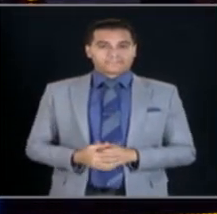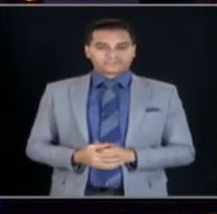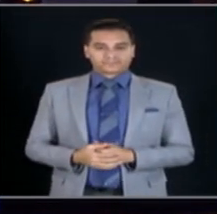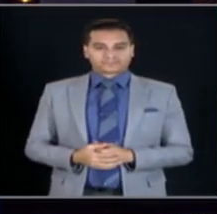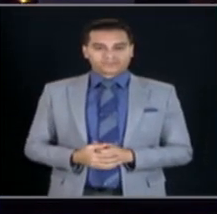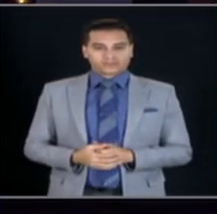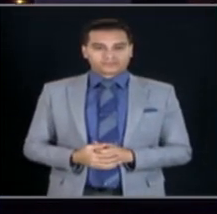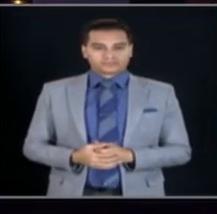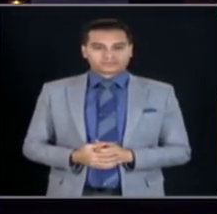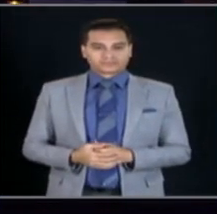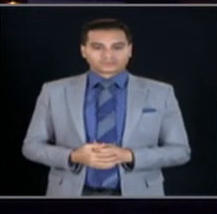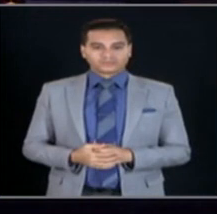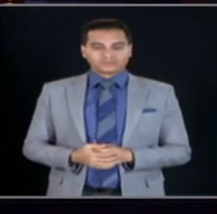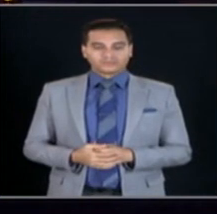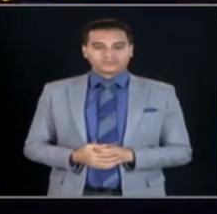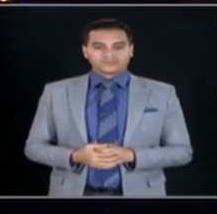كام؟